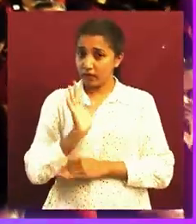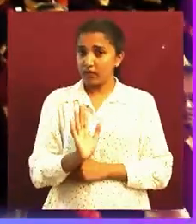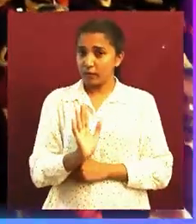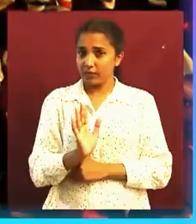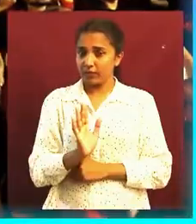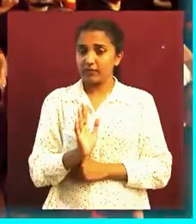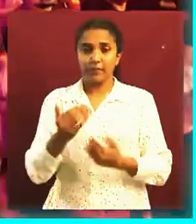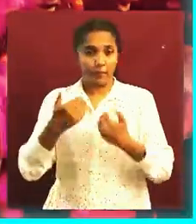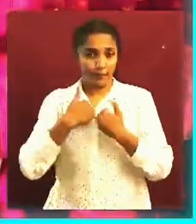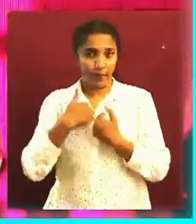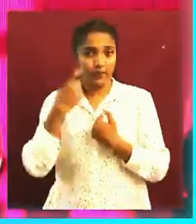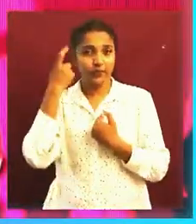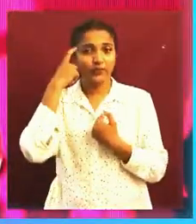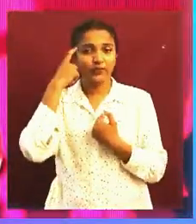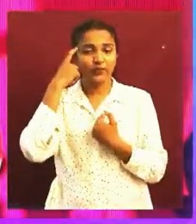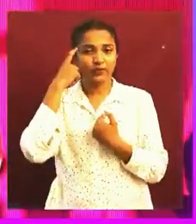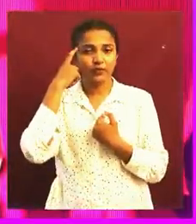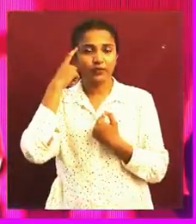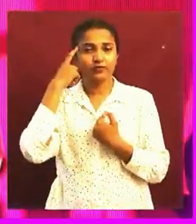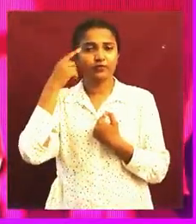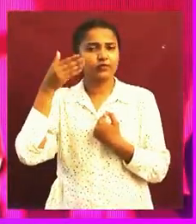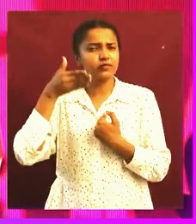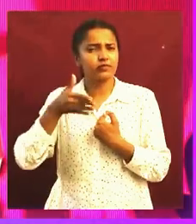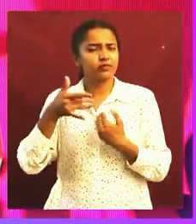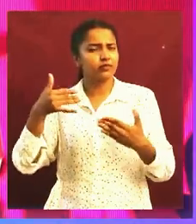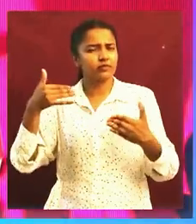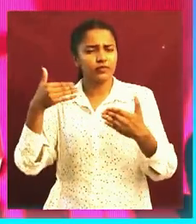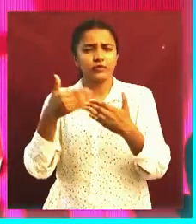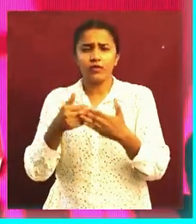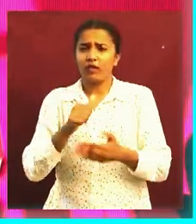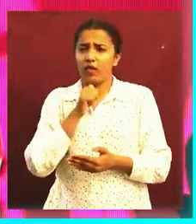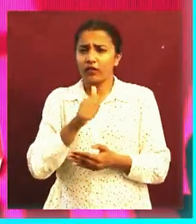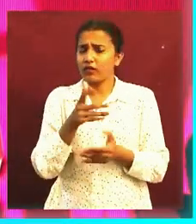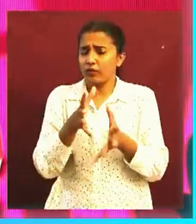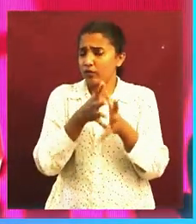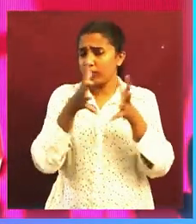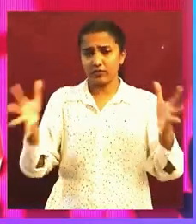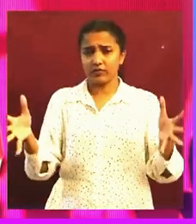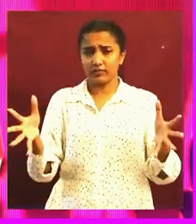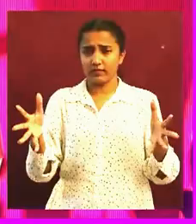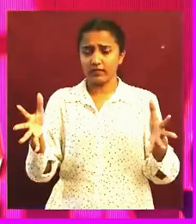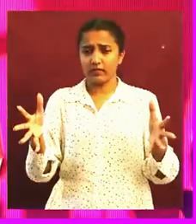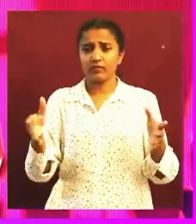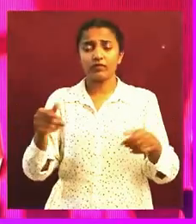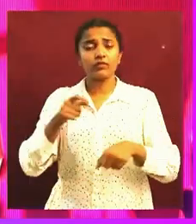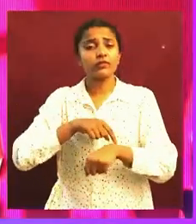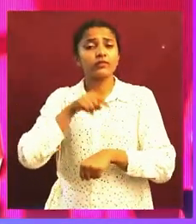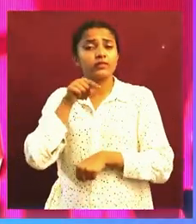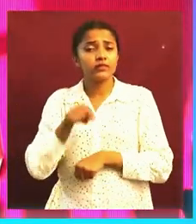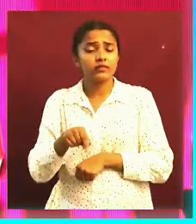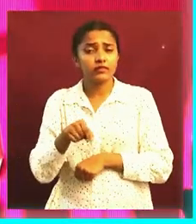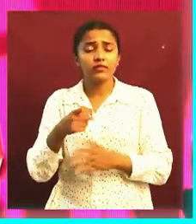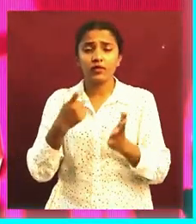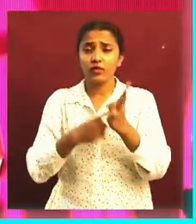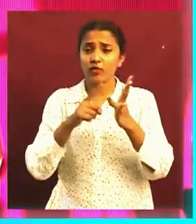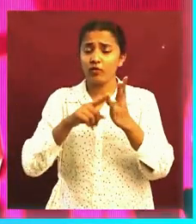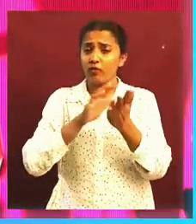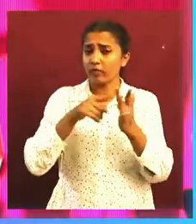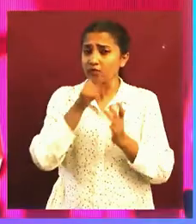ஹபே அபி தன்னவா மே தரத்தன ஏகலண்ட விசாலாய் அதன்ன ஏகலண்ட விசாலாய் அத ரோஹித் அபே குணவர்தன